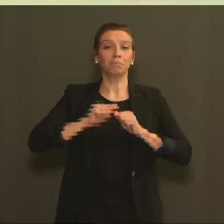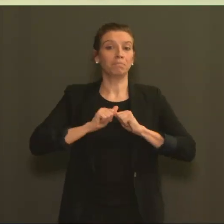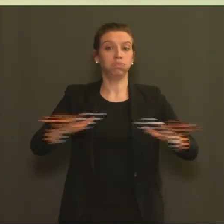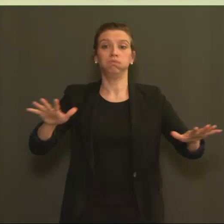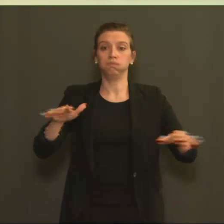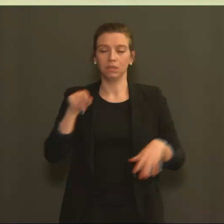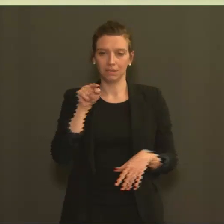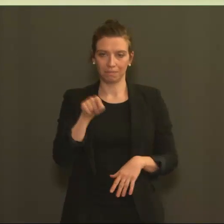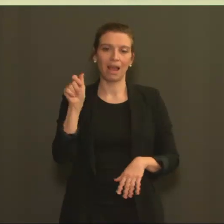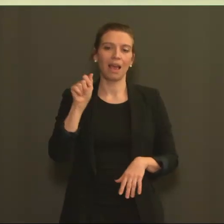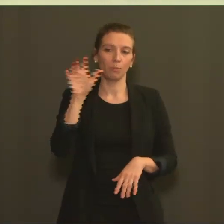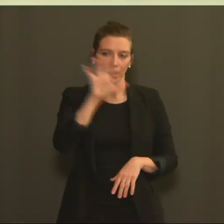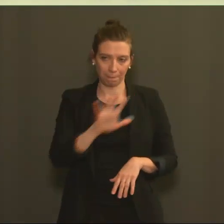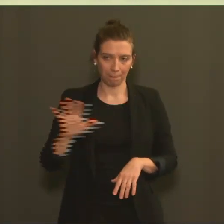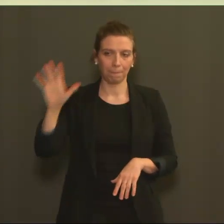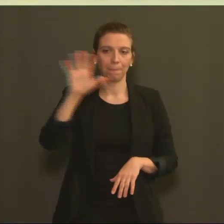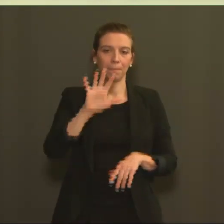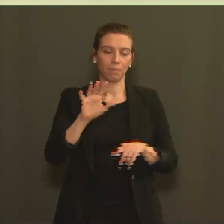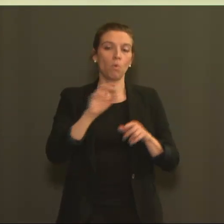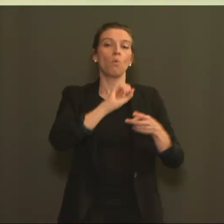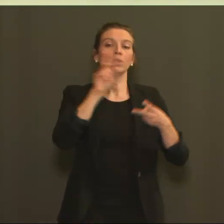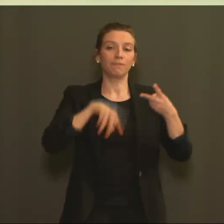oost-vlaanderen en west-vlaanderen